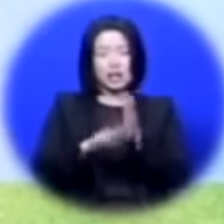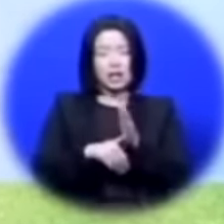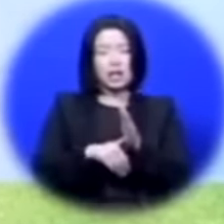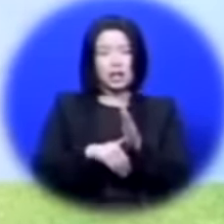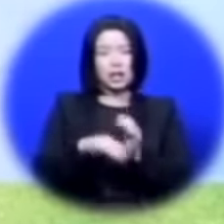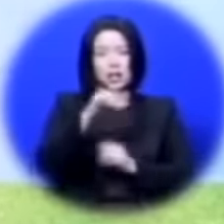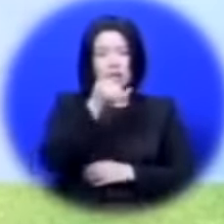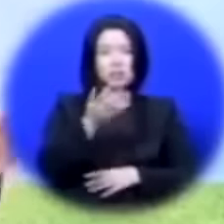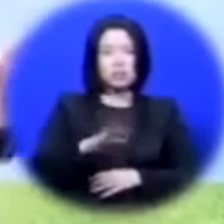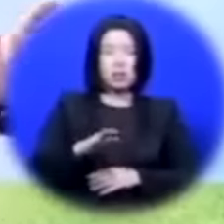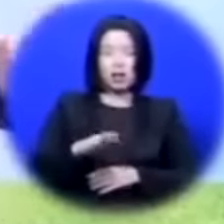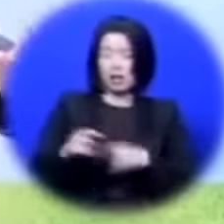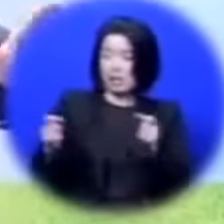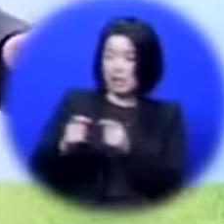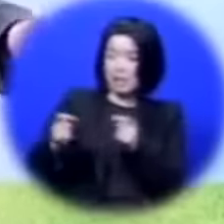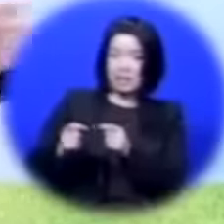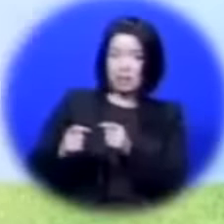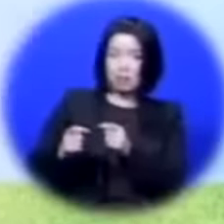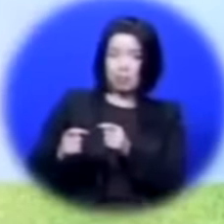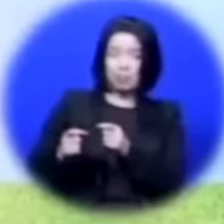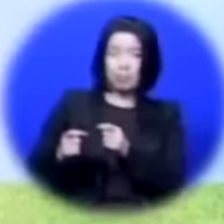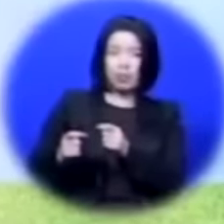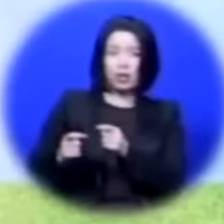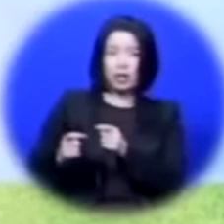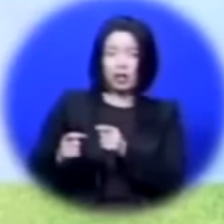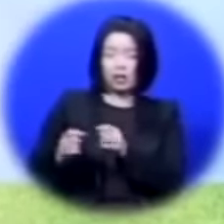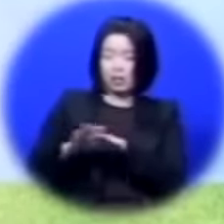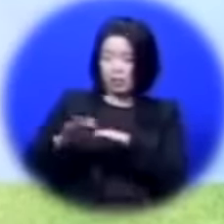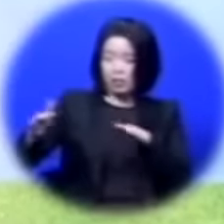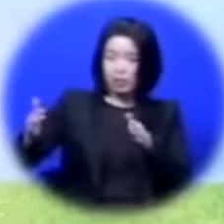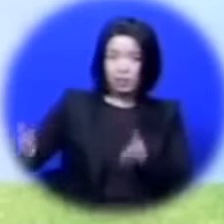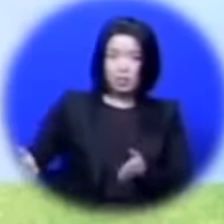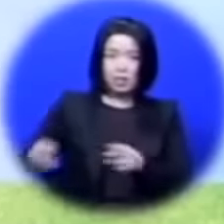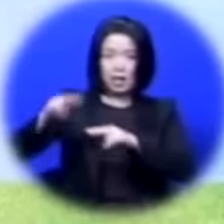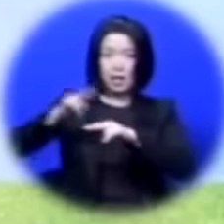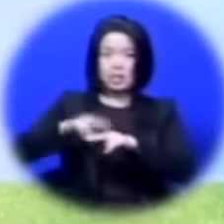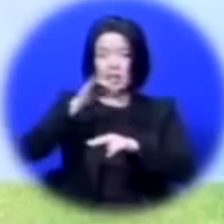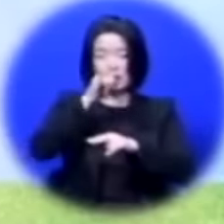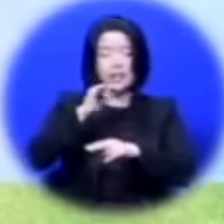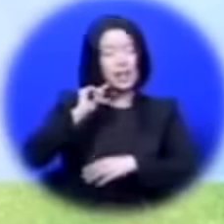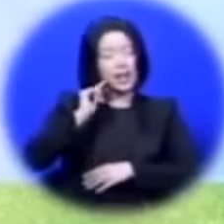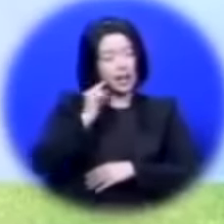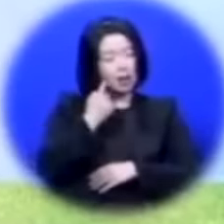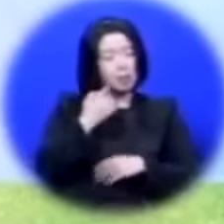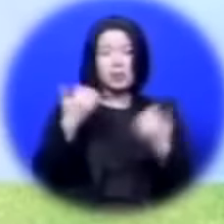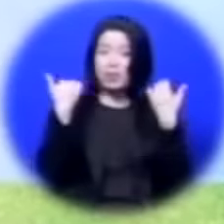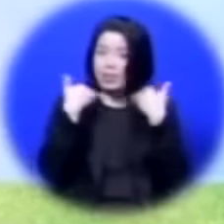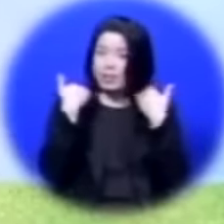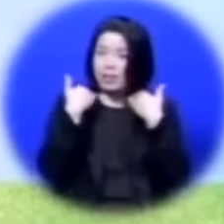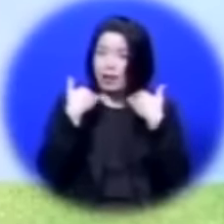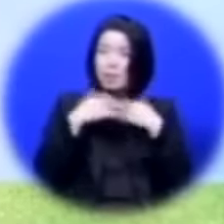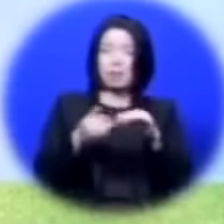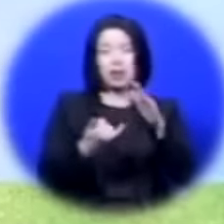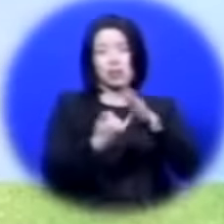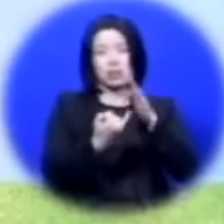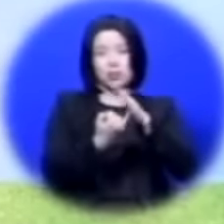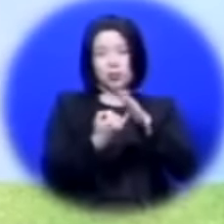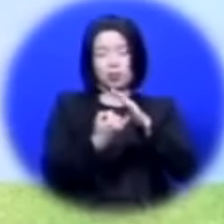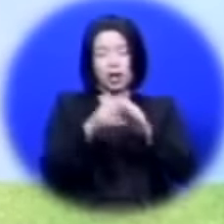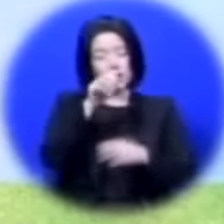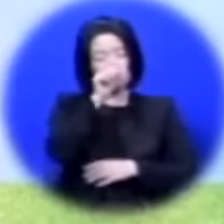겠지만 옆 책상에 앉아 있는 그 이쁘장한 단발머리 소녀가 좋아